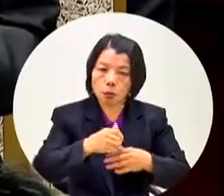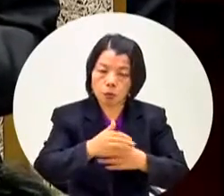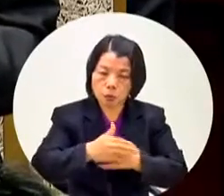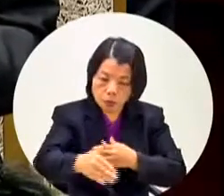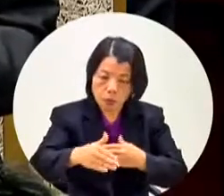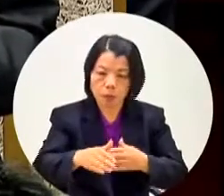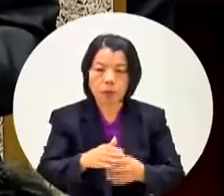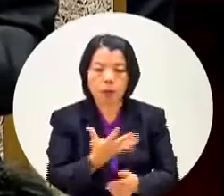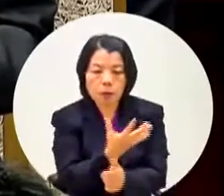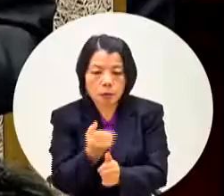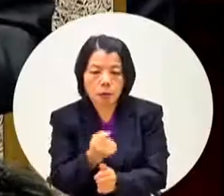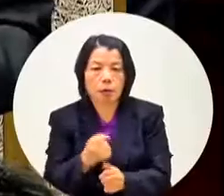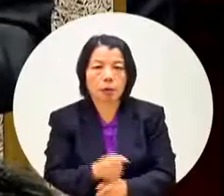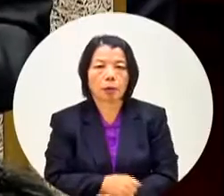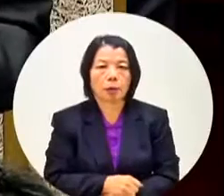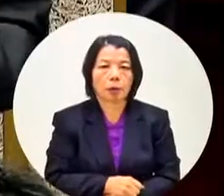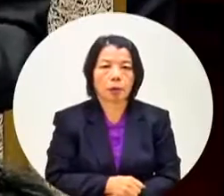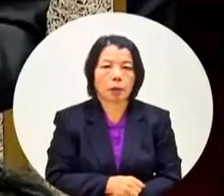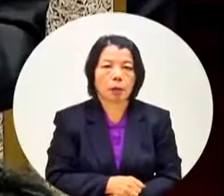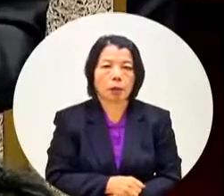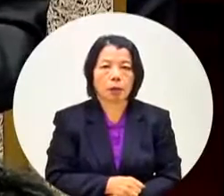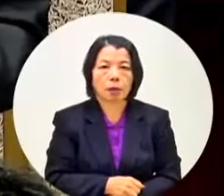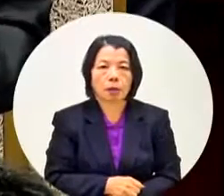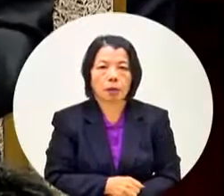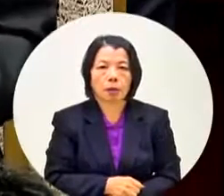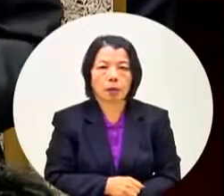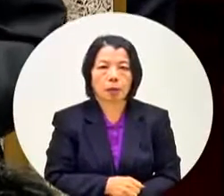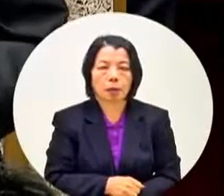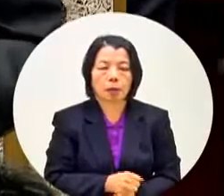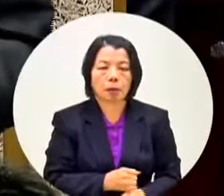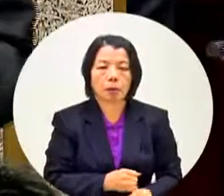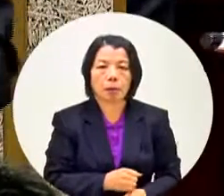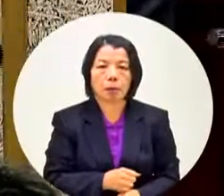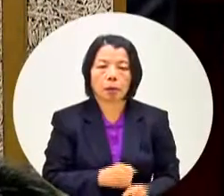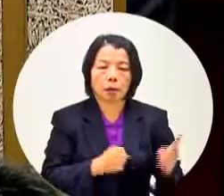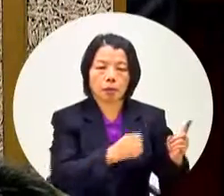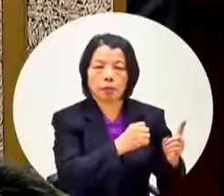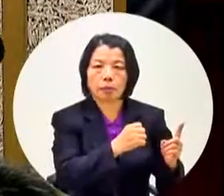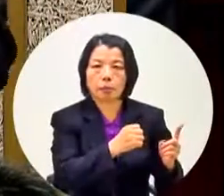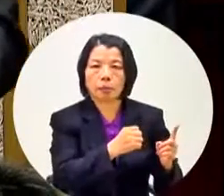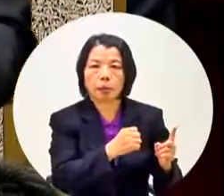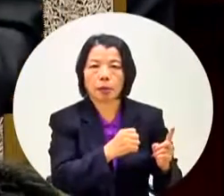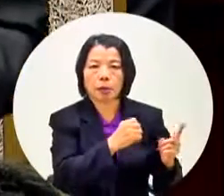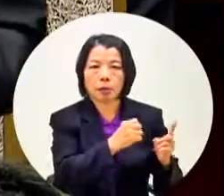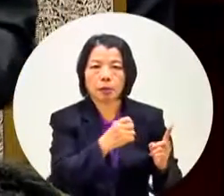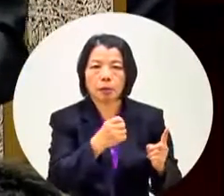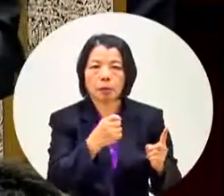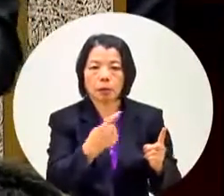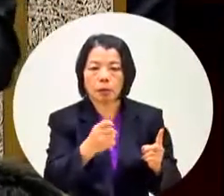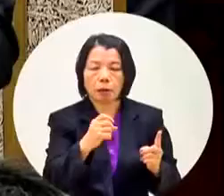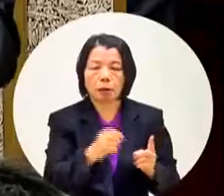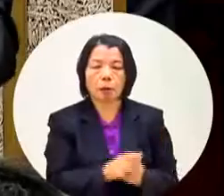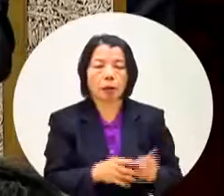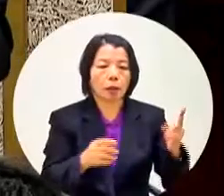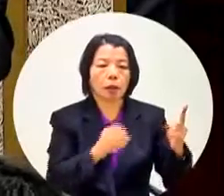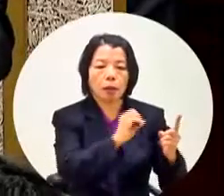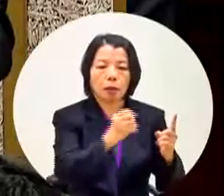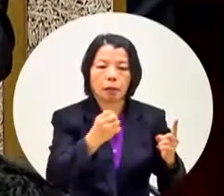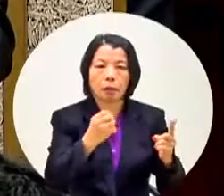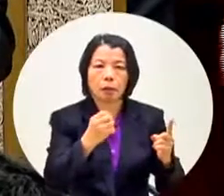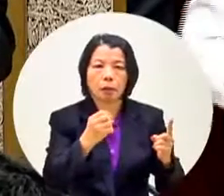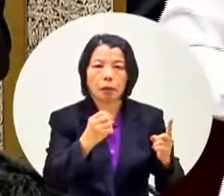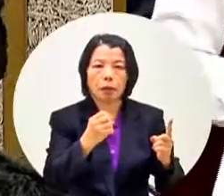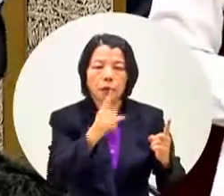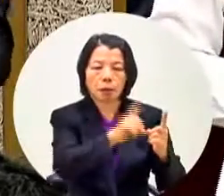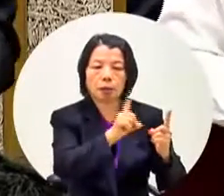做后续的细部设计。 好， 那如果在土地没有问题的情况之下，那我们是预计在三个月